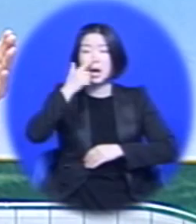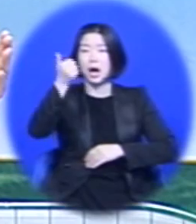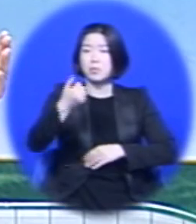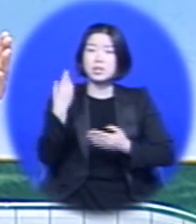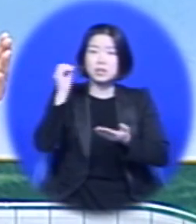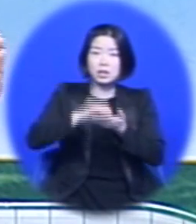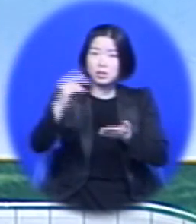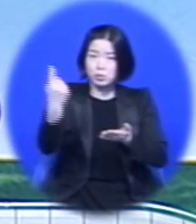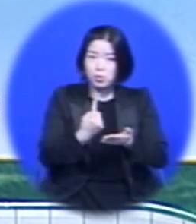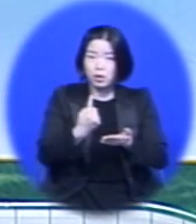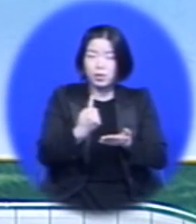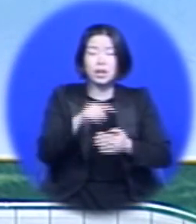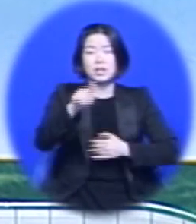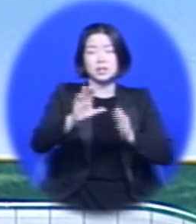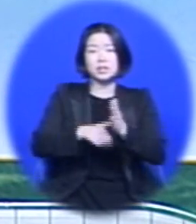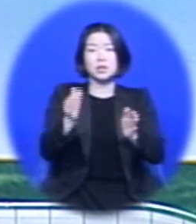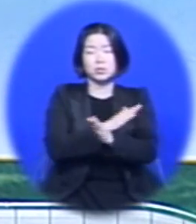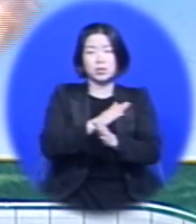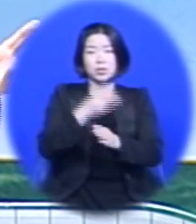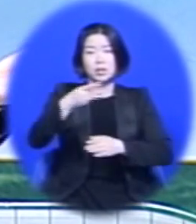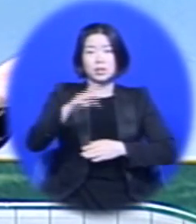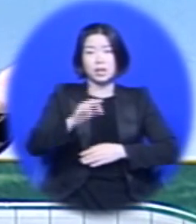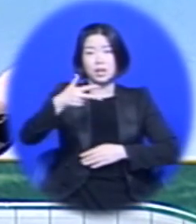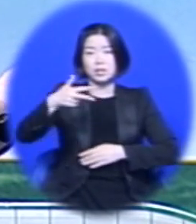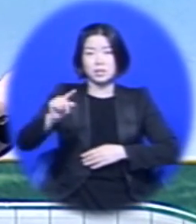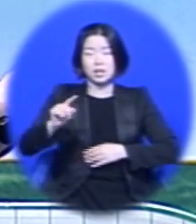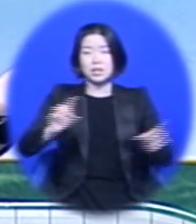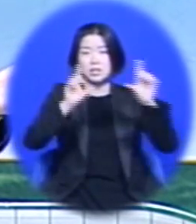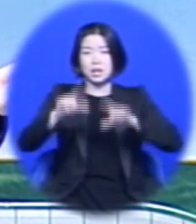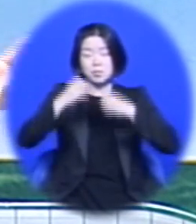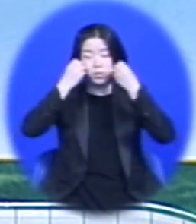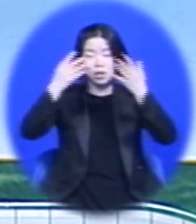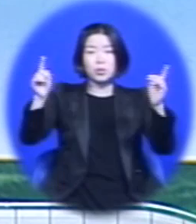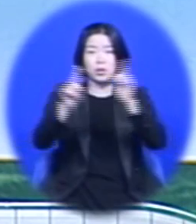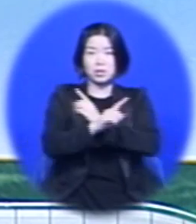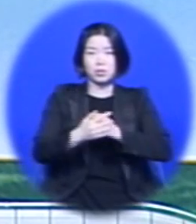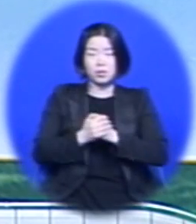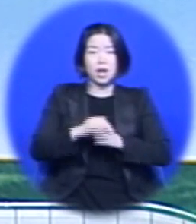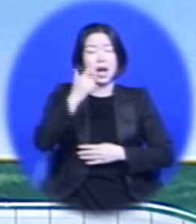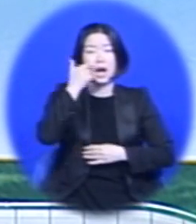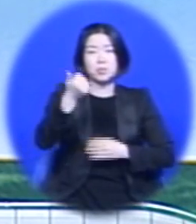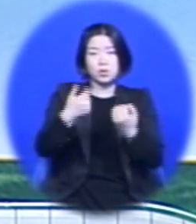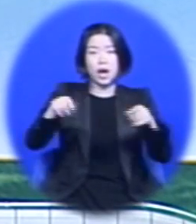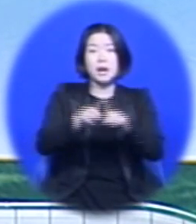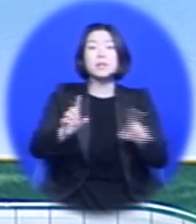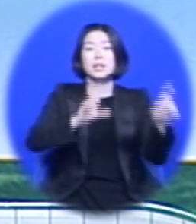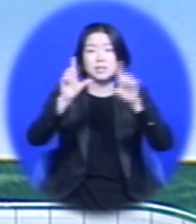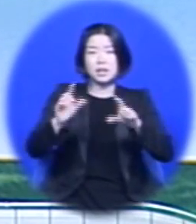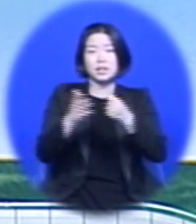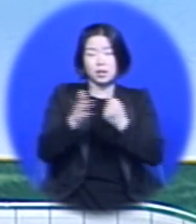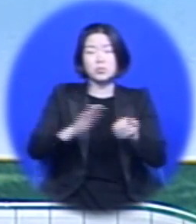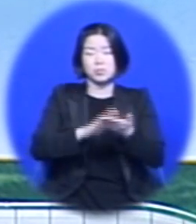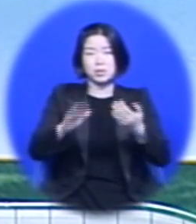돌아오지요. 그때부터 이 탕자의 삶은 완전히 새로워집니다. 아버지와 함께 사는 거니까.